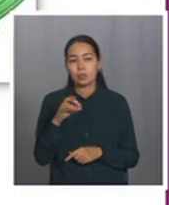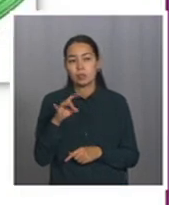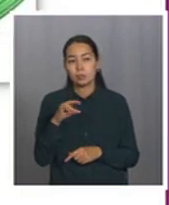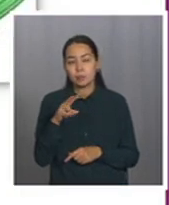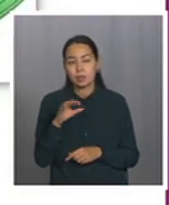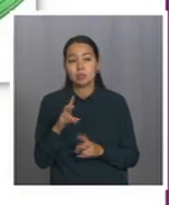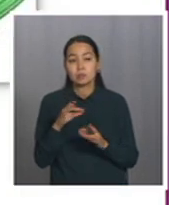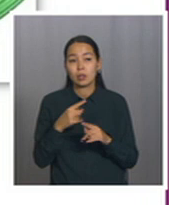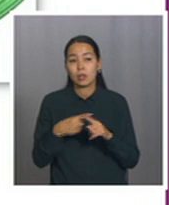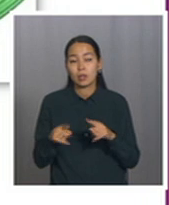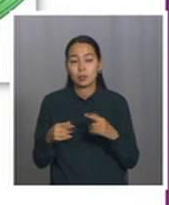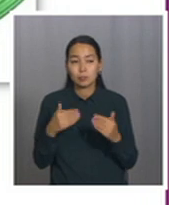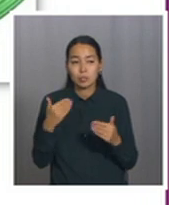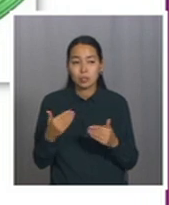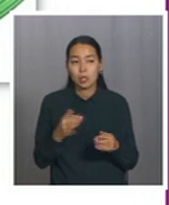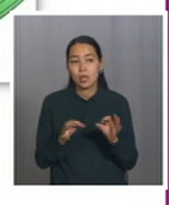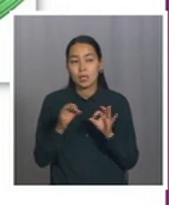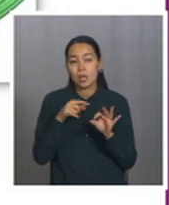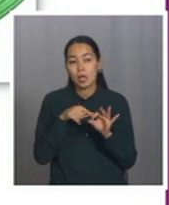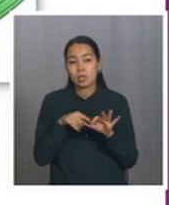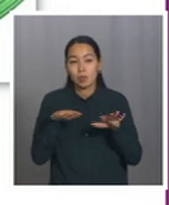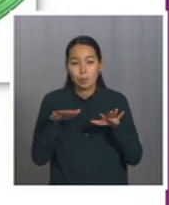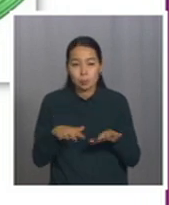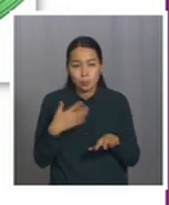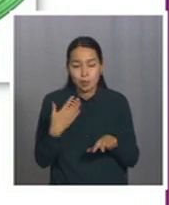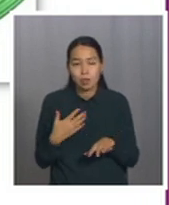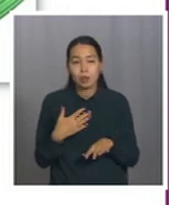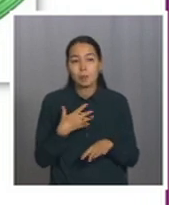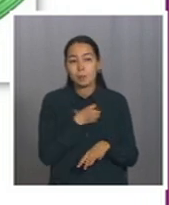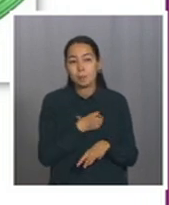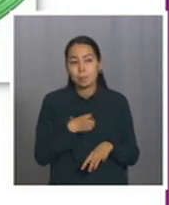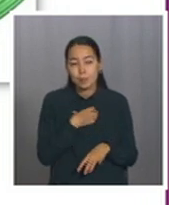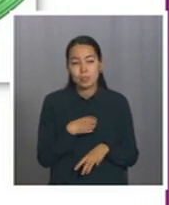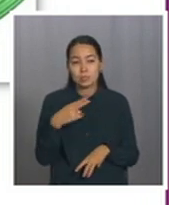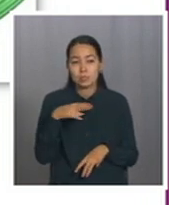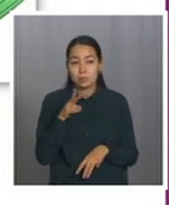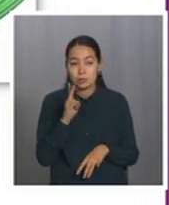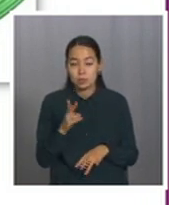айырмашылығы ядрода орналасатын ДНК маңызды ДНК болып саналады.